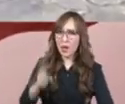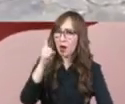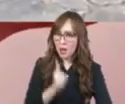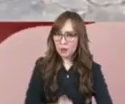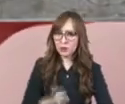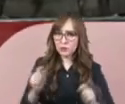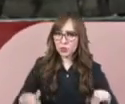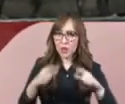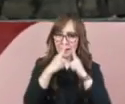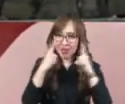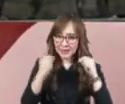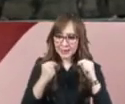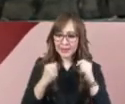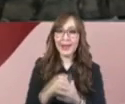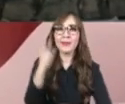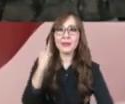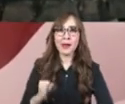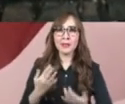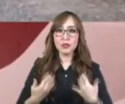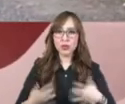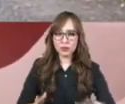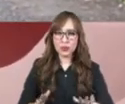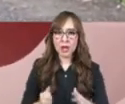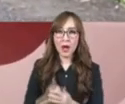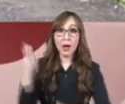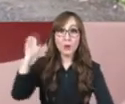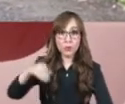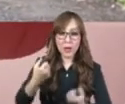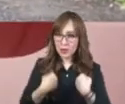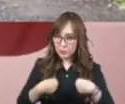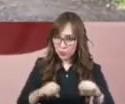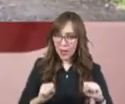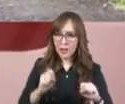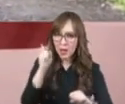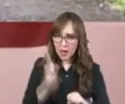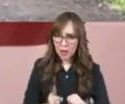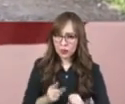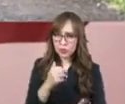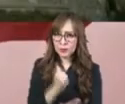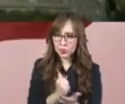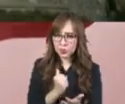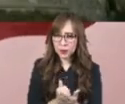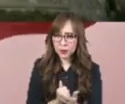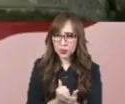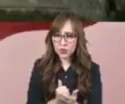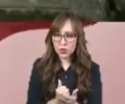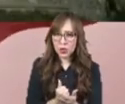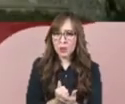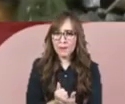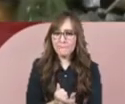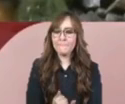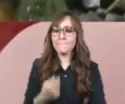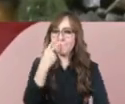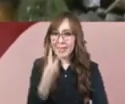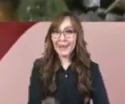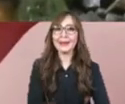liburan. Nah ini hati-hati, setelah pulang liburan, kita amatin gejala kita. Kalau misalnya bisa kita WFH dulu selama 5 hari, itu jauh lebih